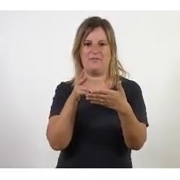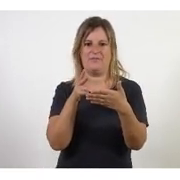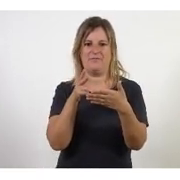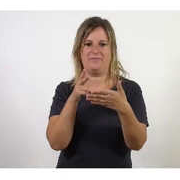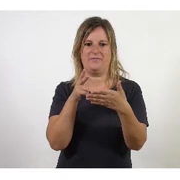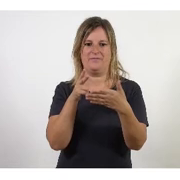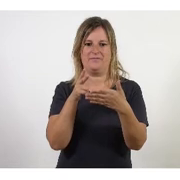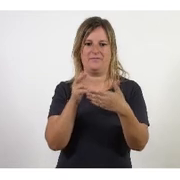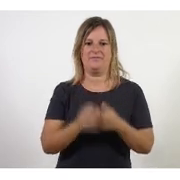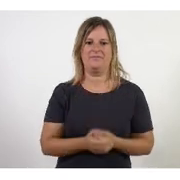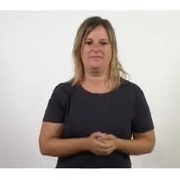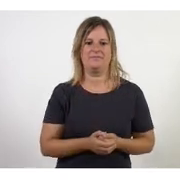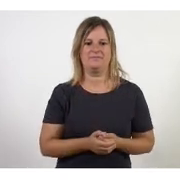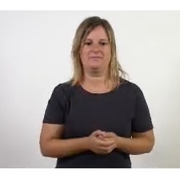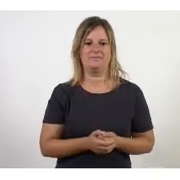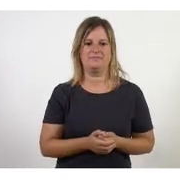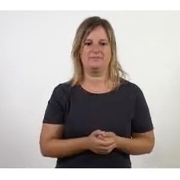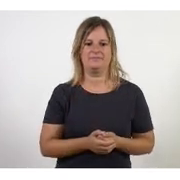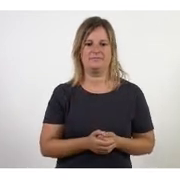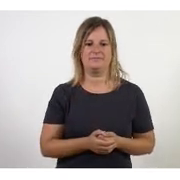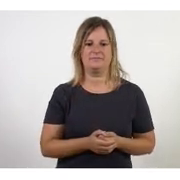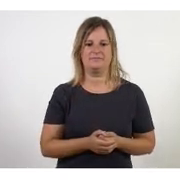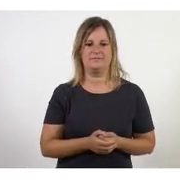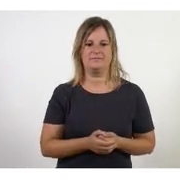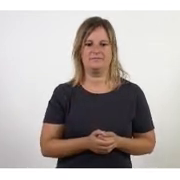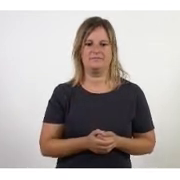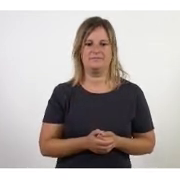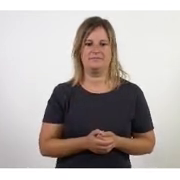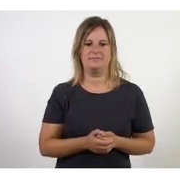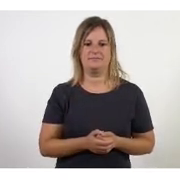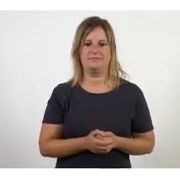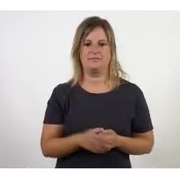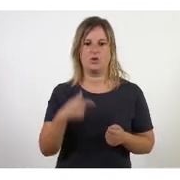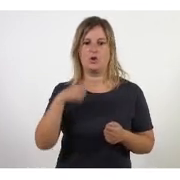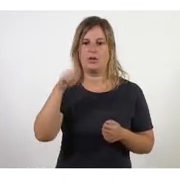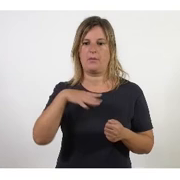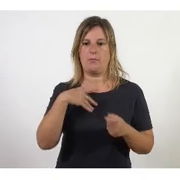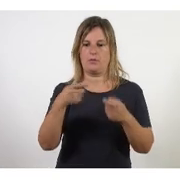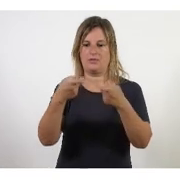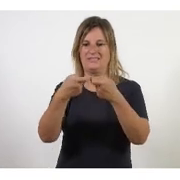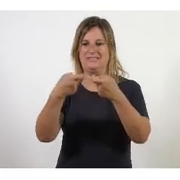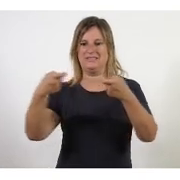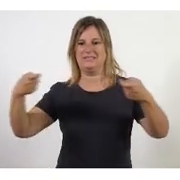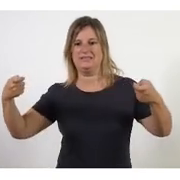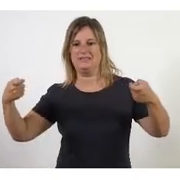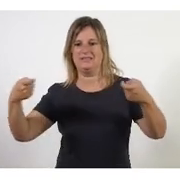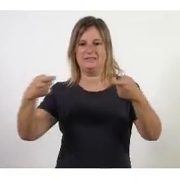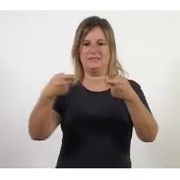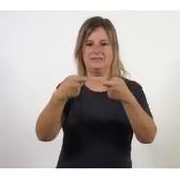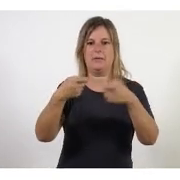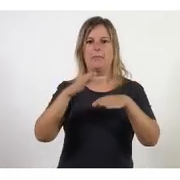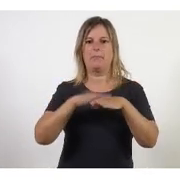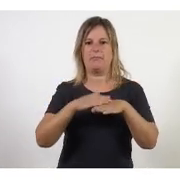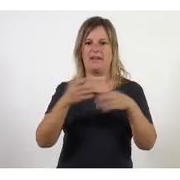uns moments amb els clips de vídeo, que puc estirar esquerra i dreta per fer-lo més llarg o més curt. Què és el que hauré de